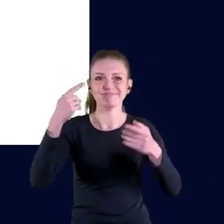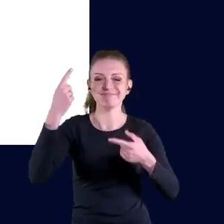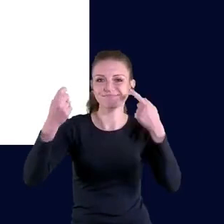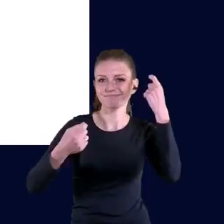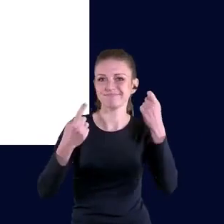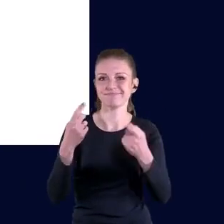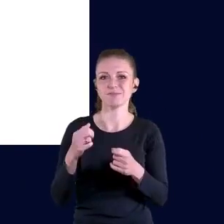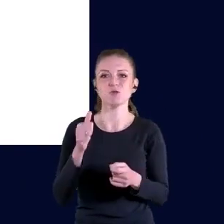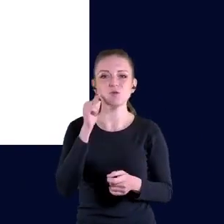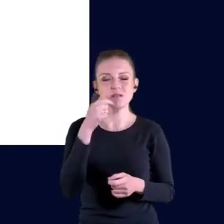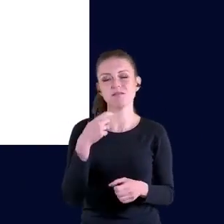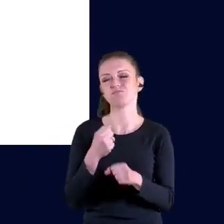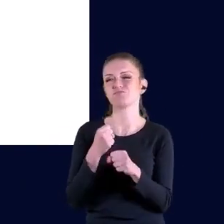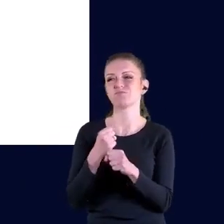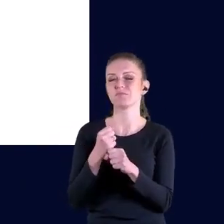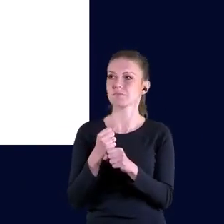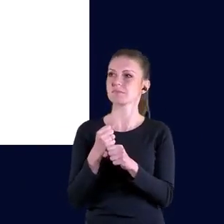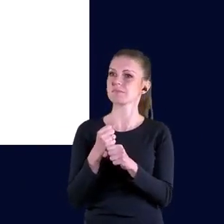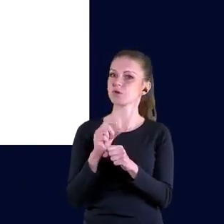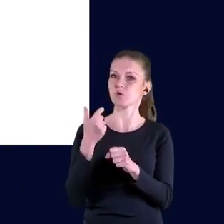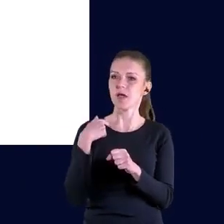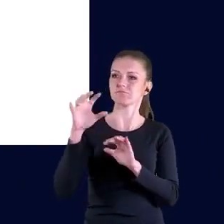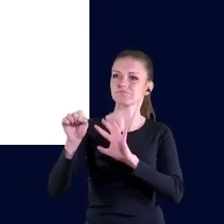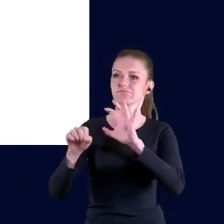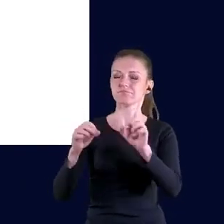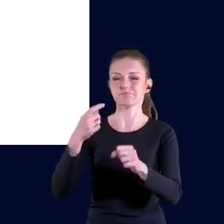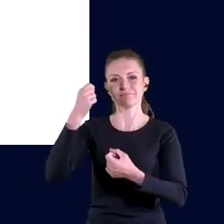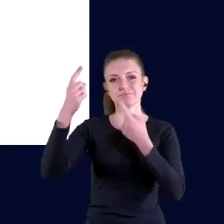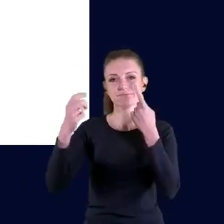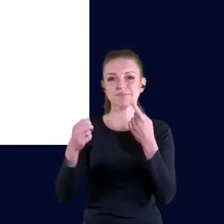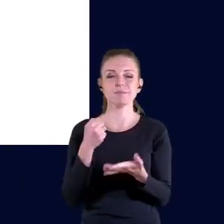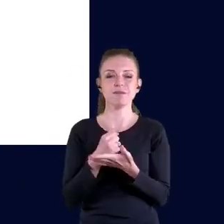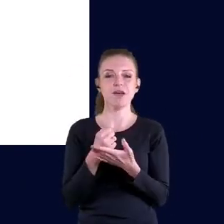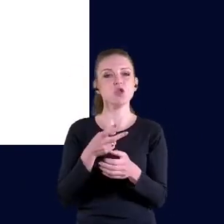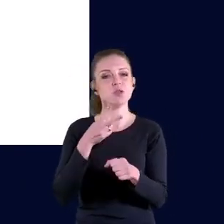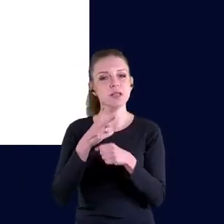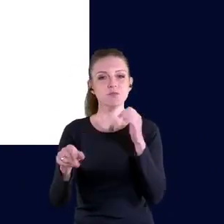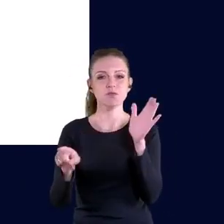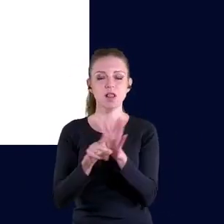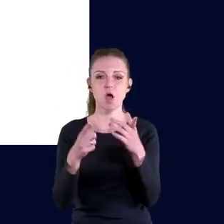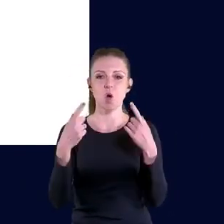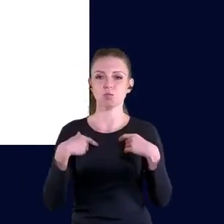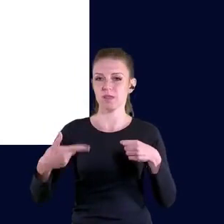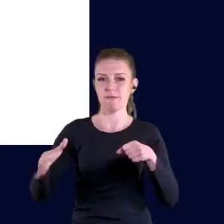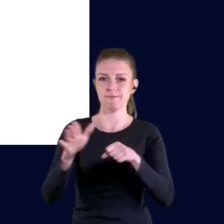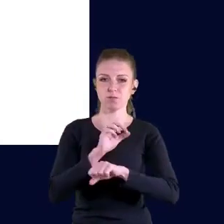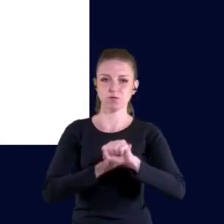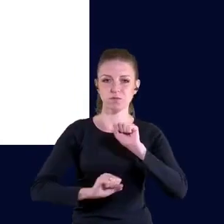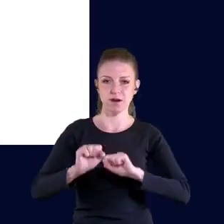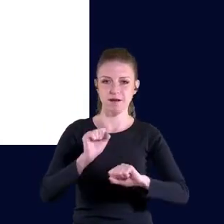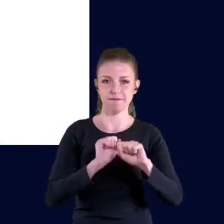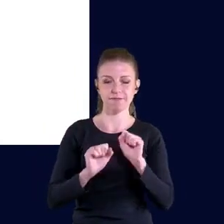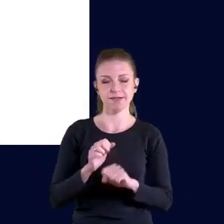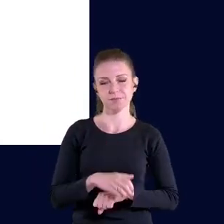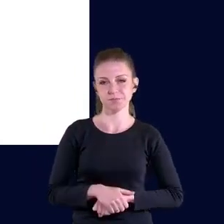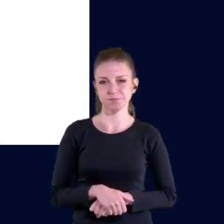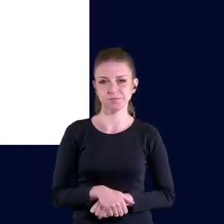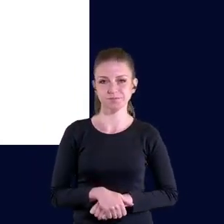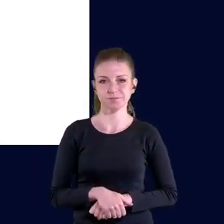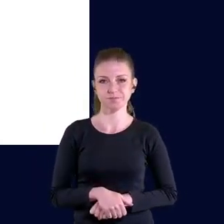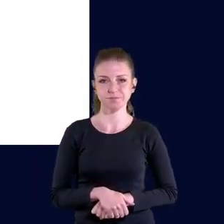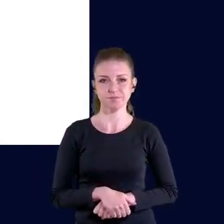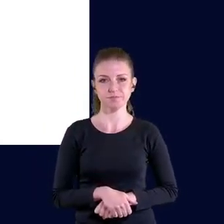trakcie naszej codziennej pracy to znaczy na temat kwestii dostępności dla osób z niepełnosprawnościami w